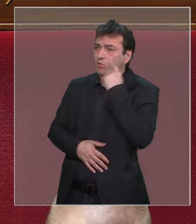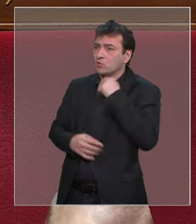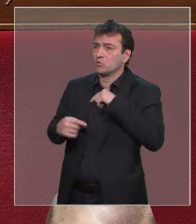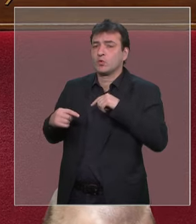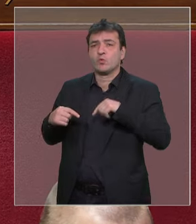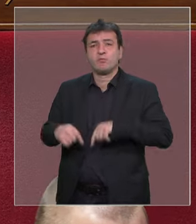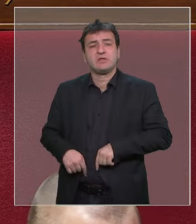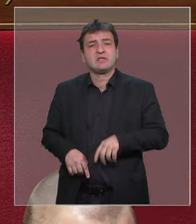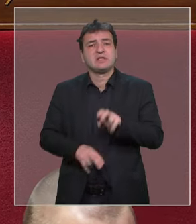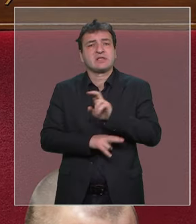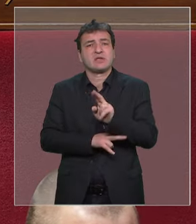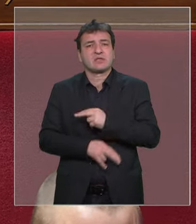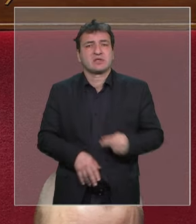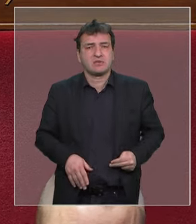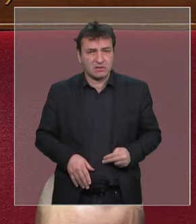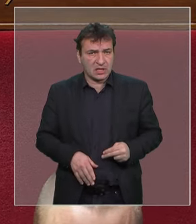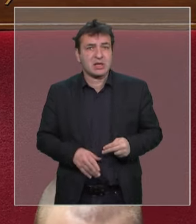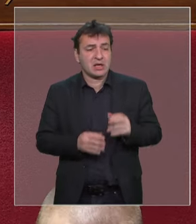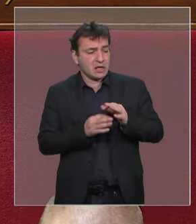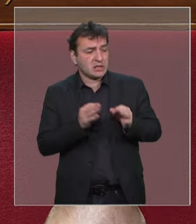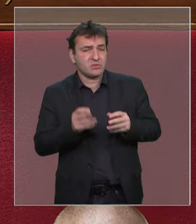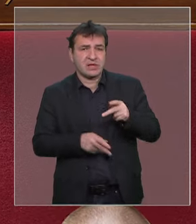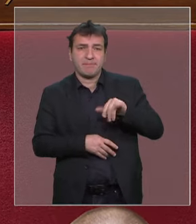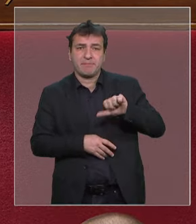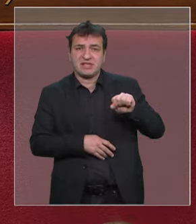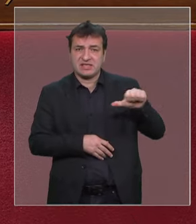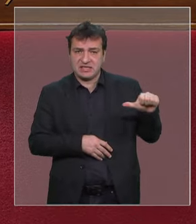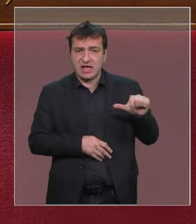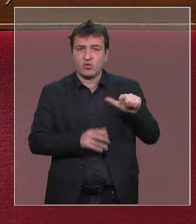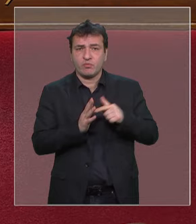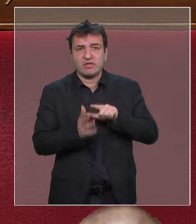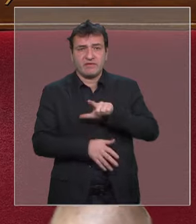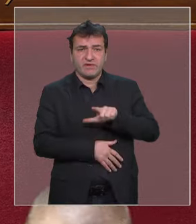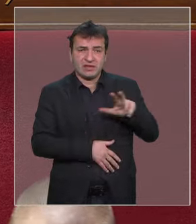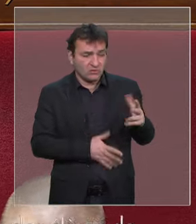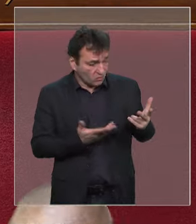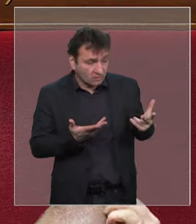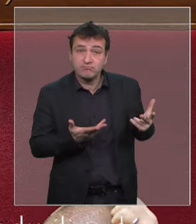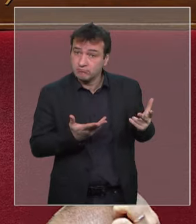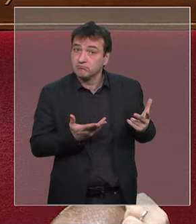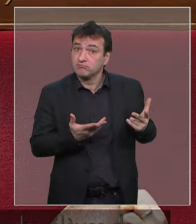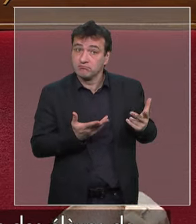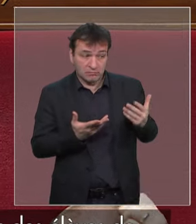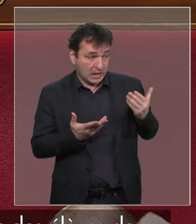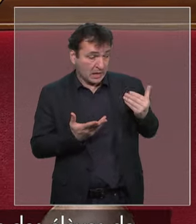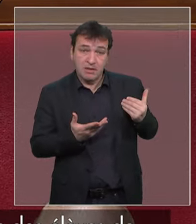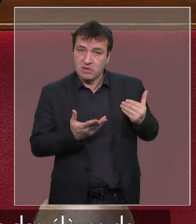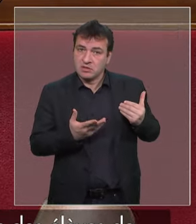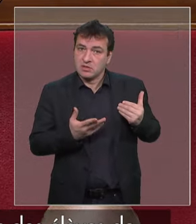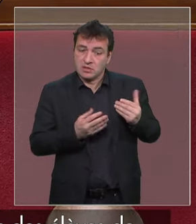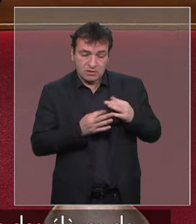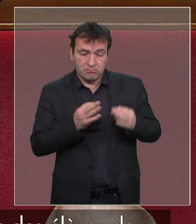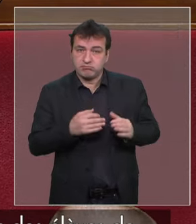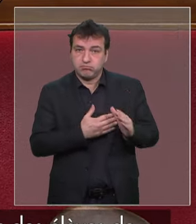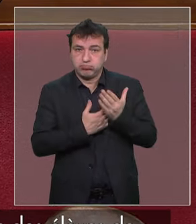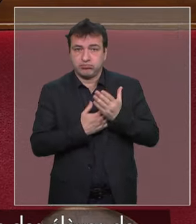de PISA 2023 viennent de tomber. Nous pouvons baptiser ce nouveau désastre éducatif « Génération Hollande ». Les élèves de 15 ans qui ont été